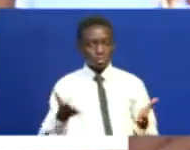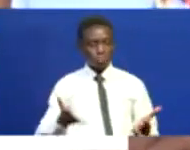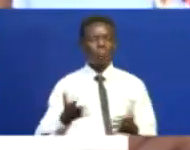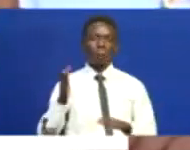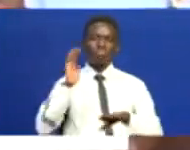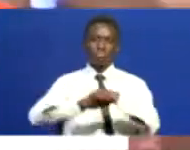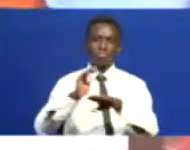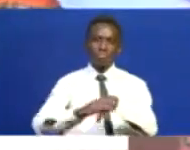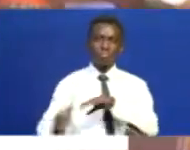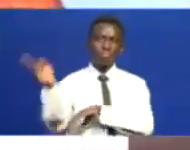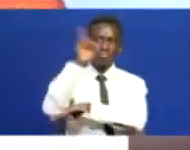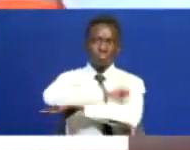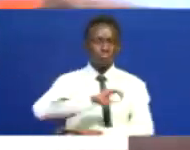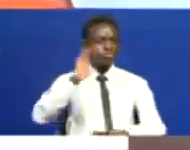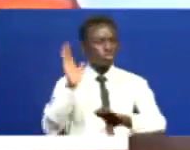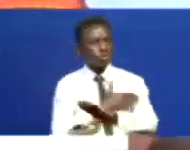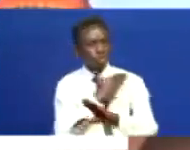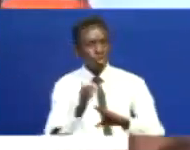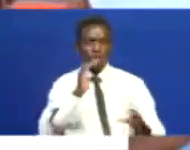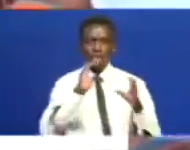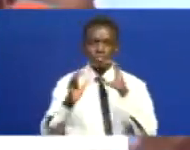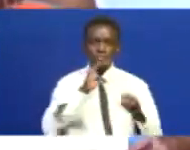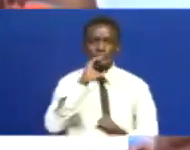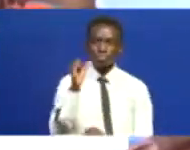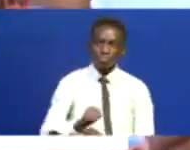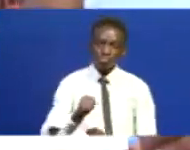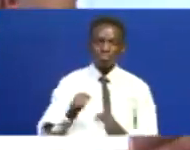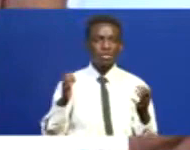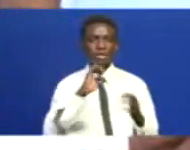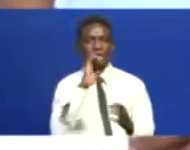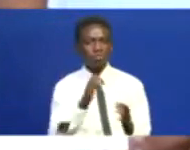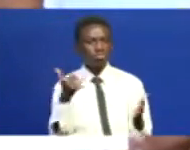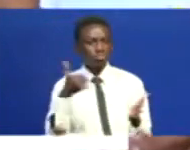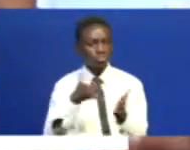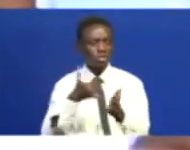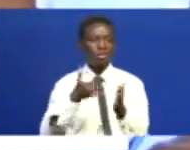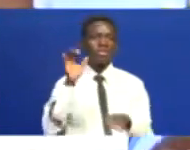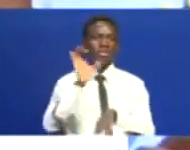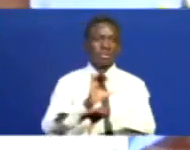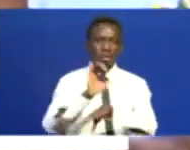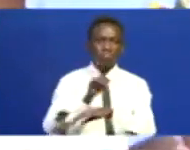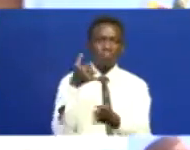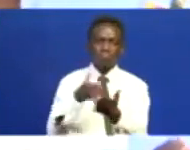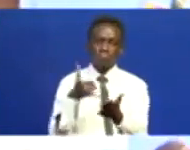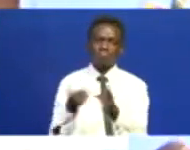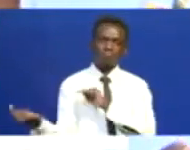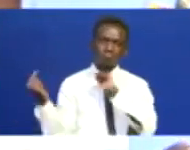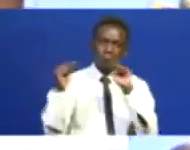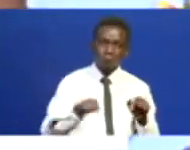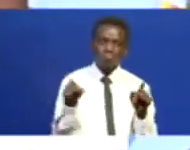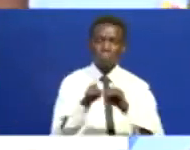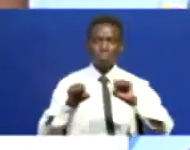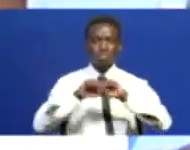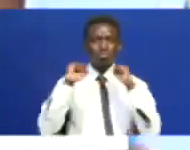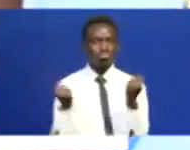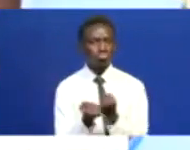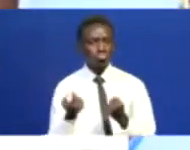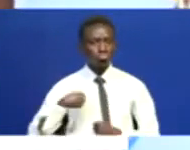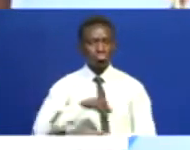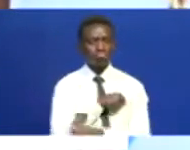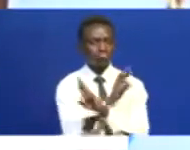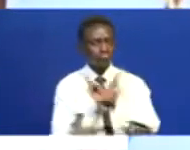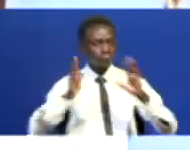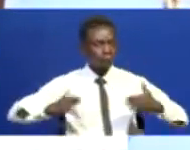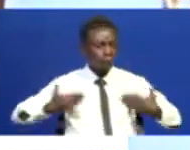tele, mazungumzo kwa wazee, nafasi ya kanisa pia imekuwepo, na kama jamii tuko na furaha kwamba tumeweza